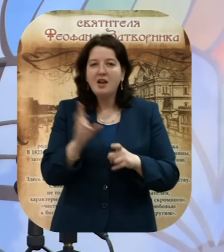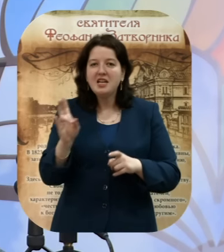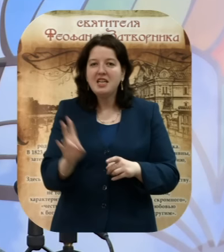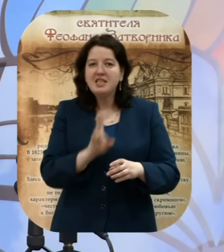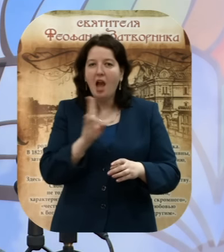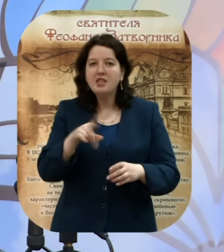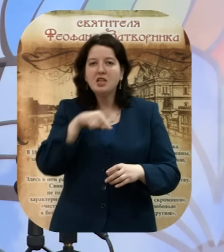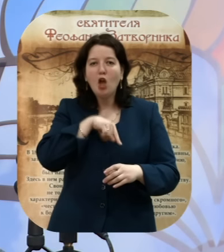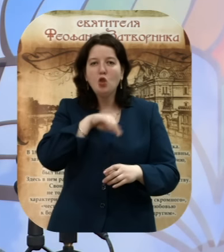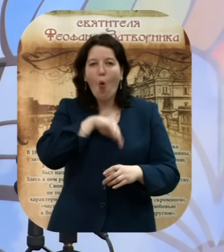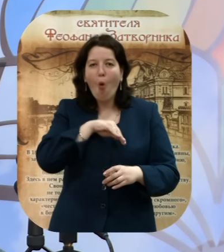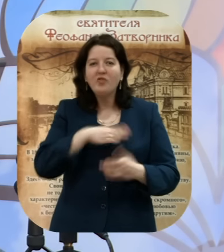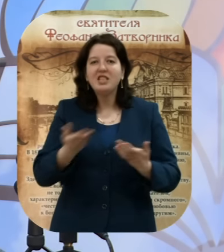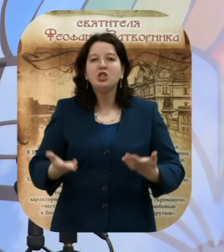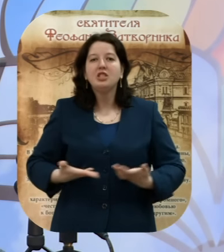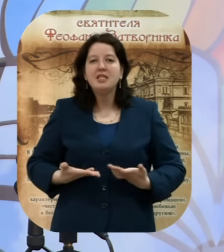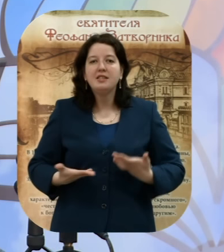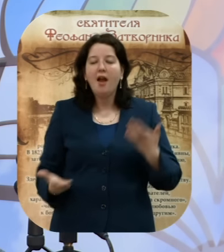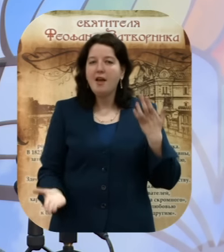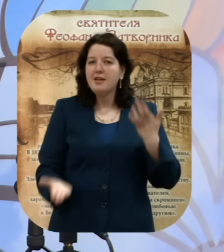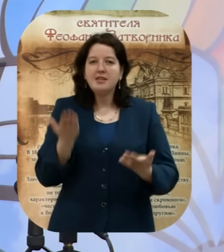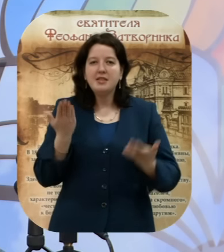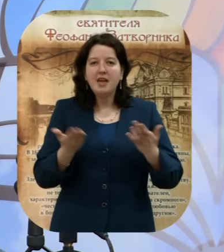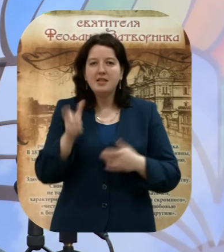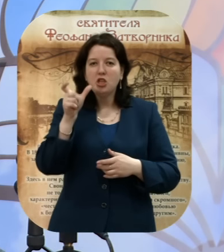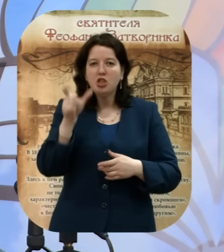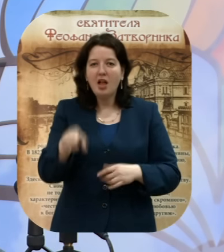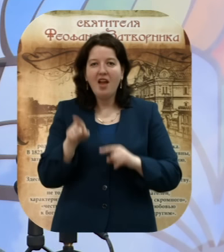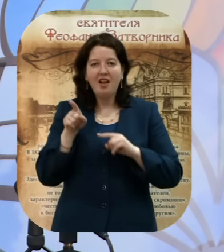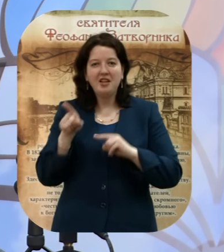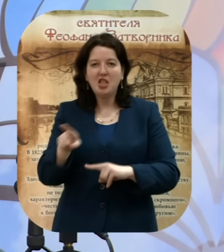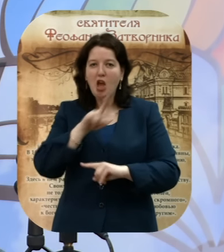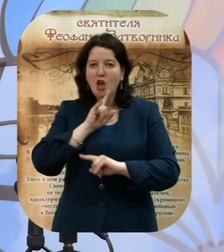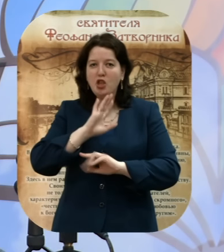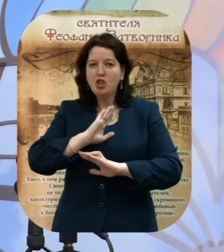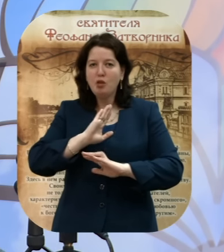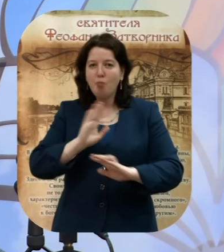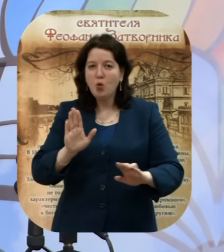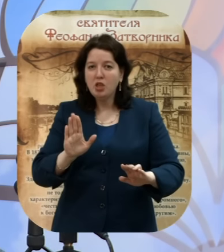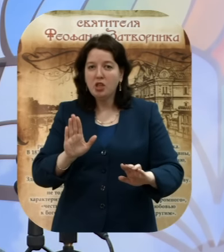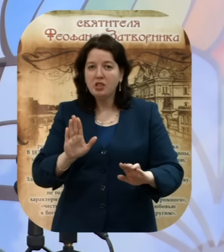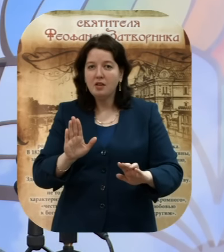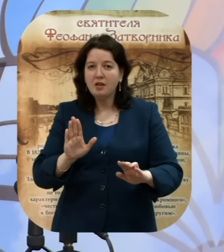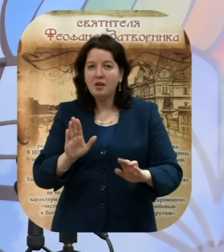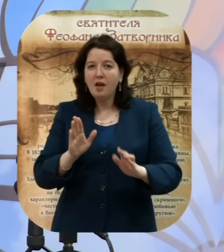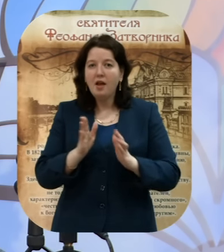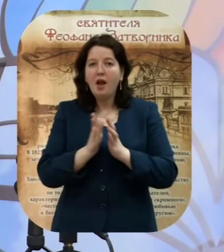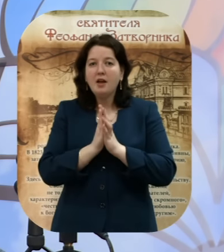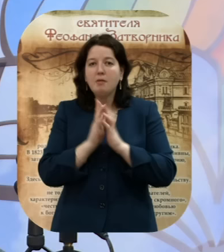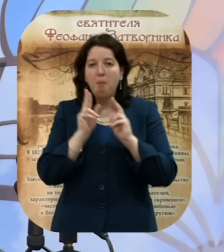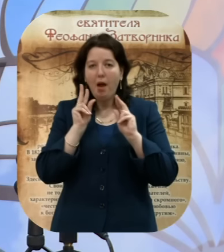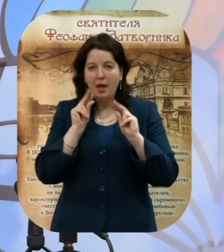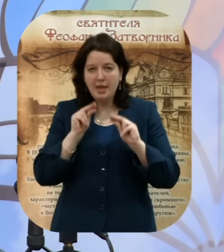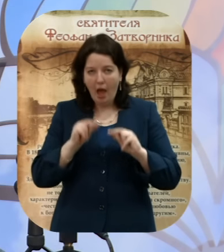жизни. Если человек, ты не будешь, не прибегнешь покаянию.